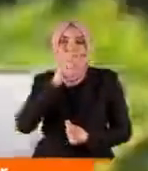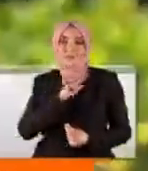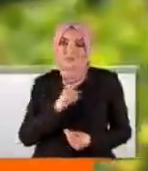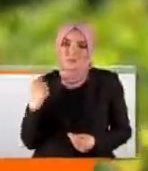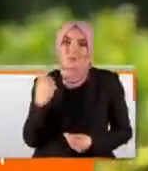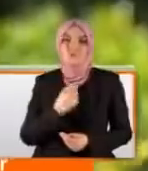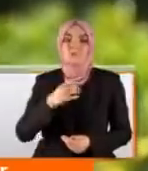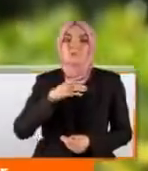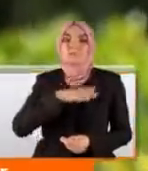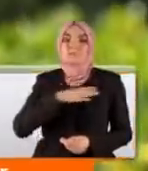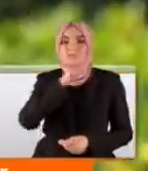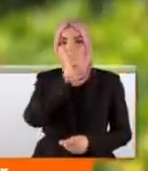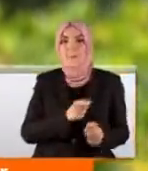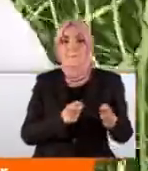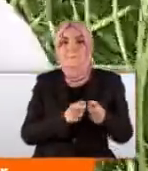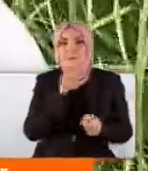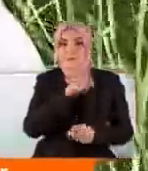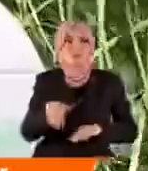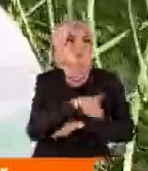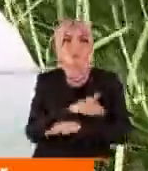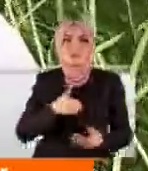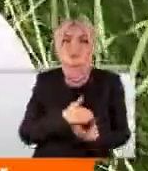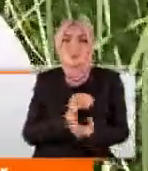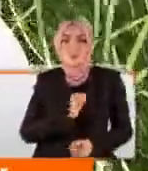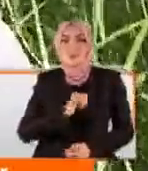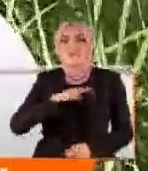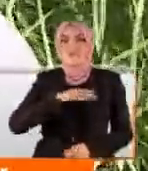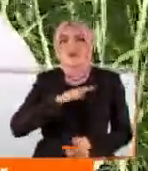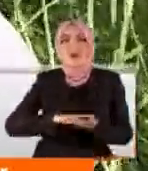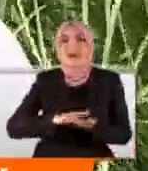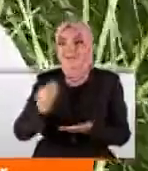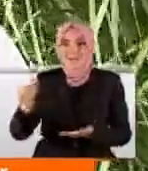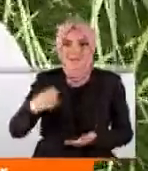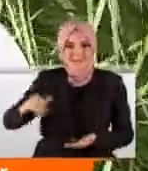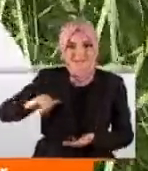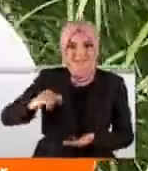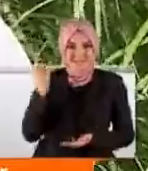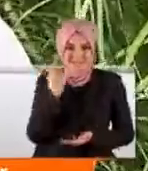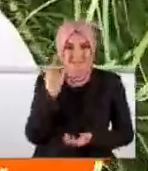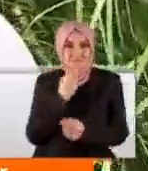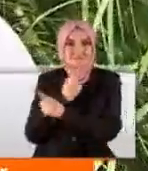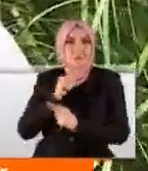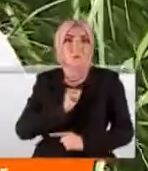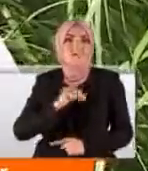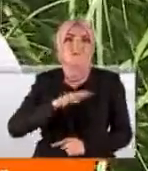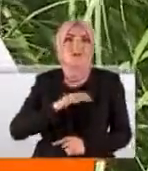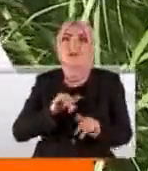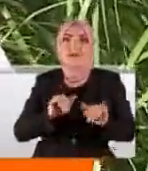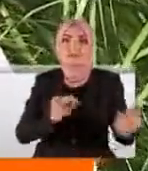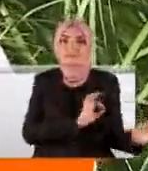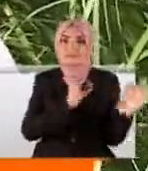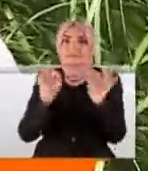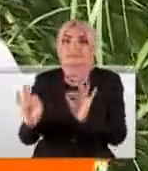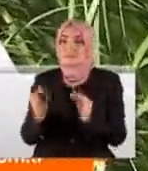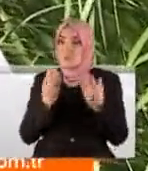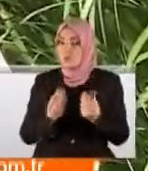Karanlıkoğlu şimdi sokağa çıkmaya bile korkuyor. Arkadaşlarım bile yanımda gezmekten korkuyor. Neden? Yine aynı şeyler başımıza gelir diye